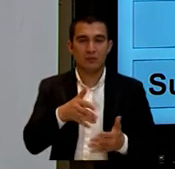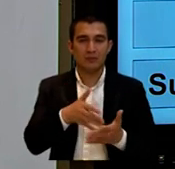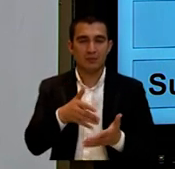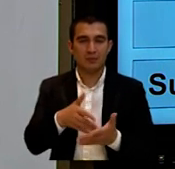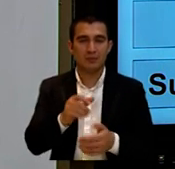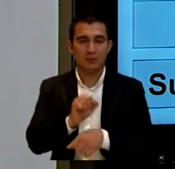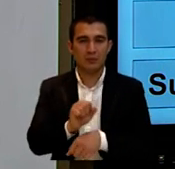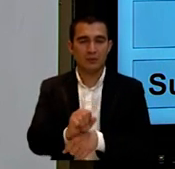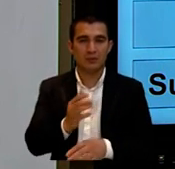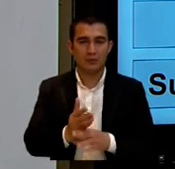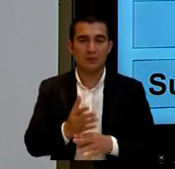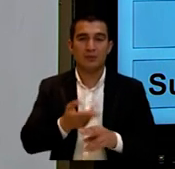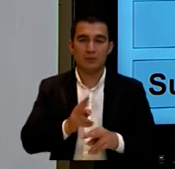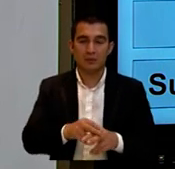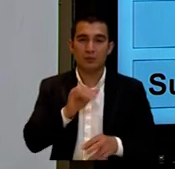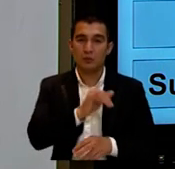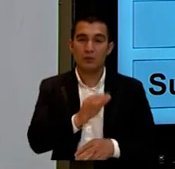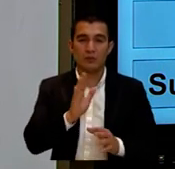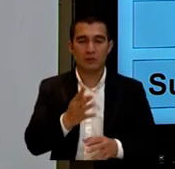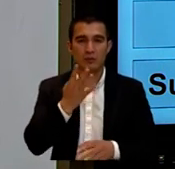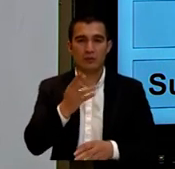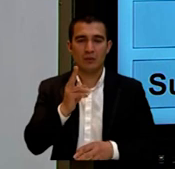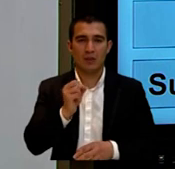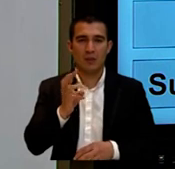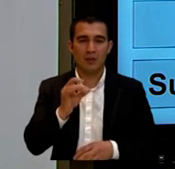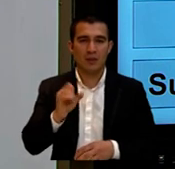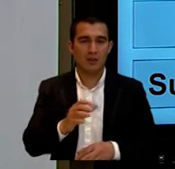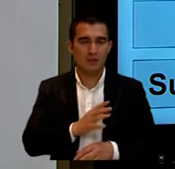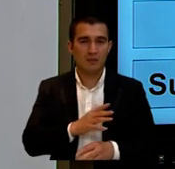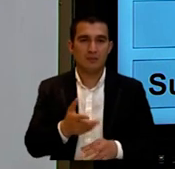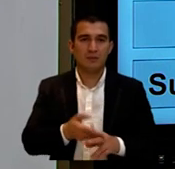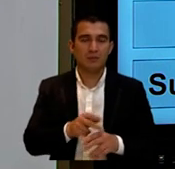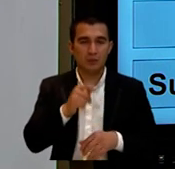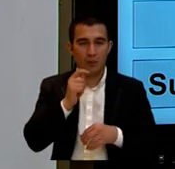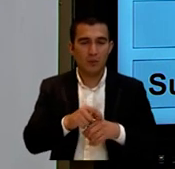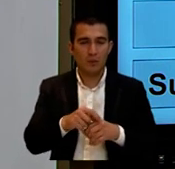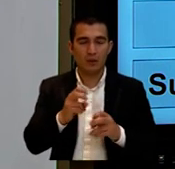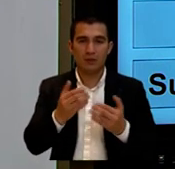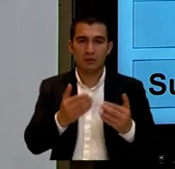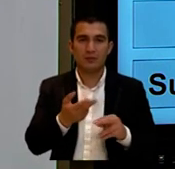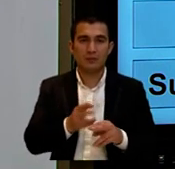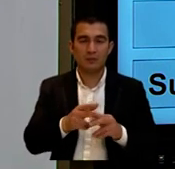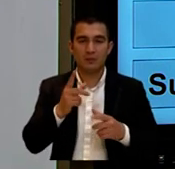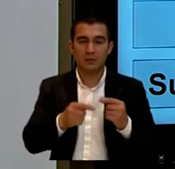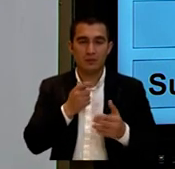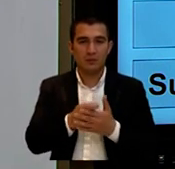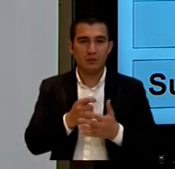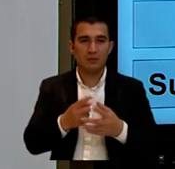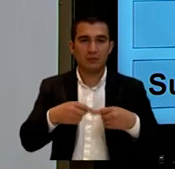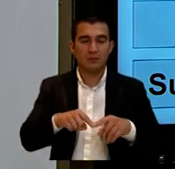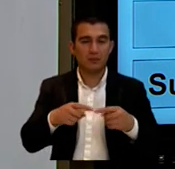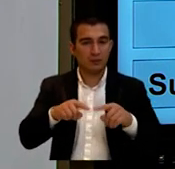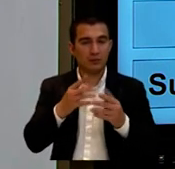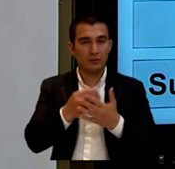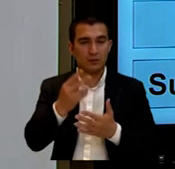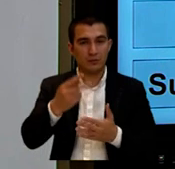өлімдері ғалт. Қүшләр сұны істіміз ұллаты сұны үрег Ary Resul